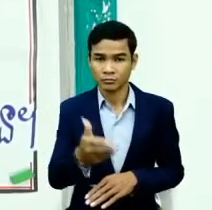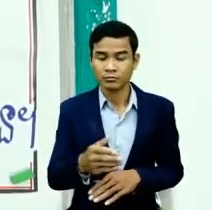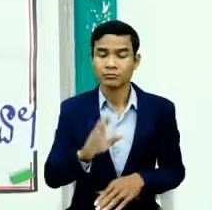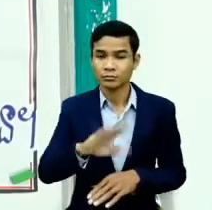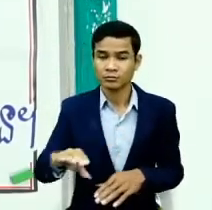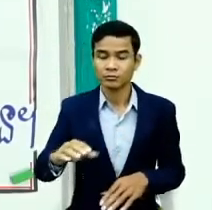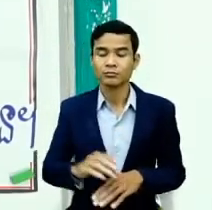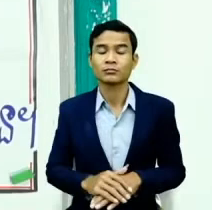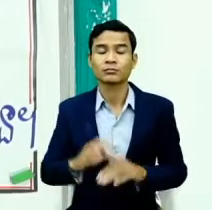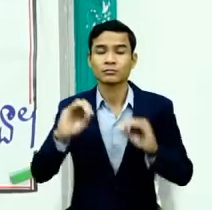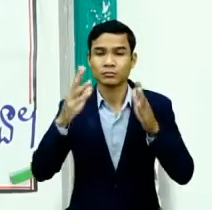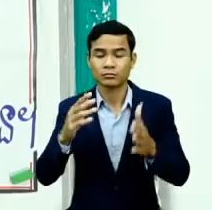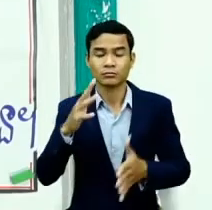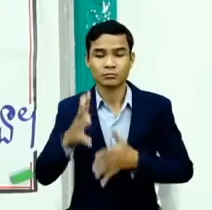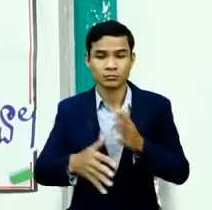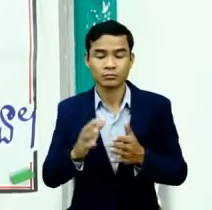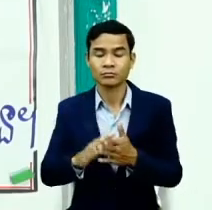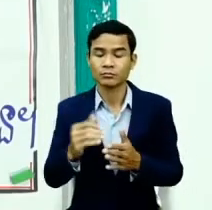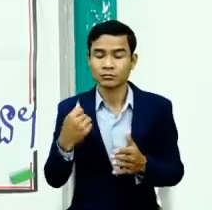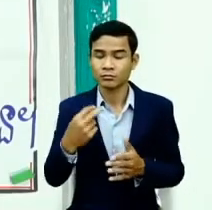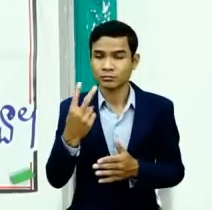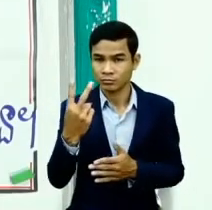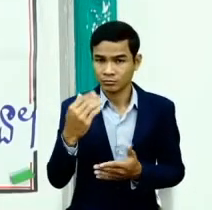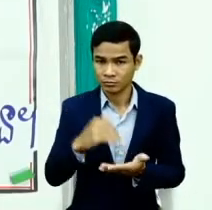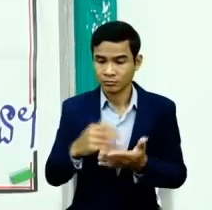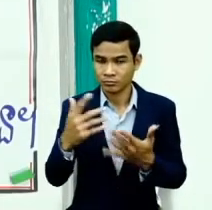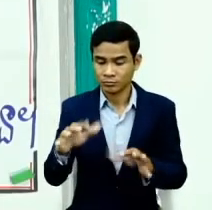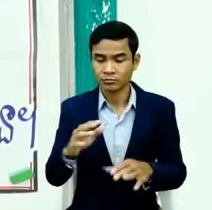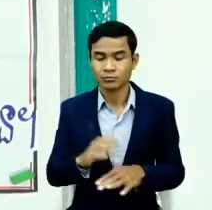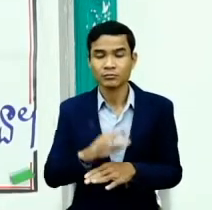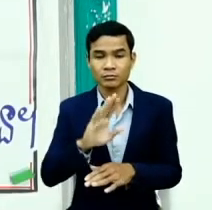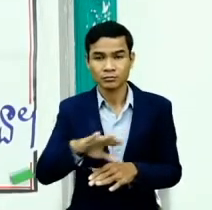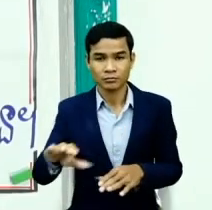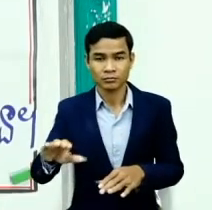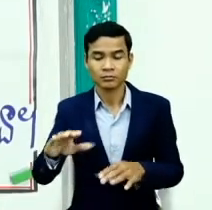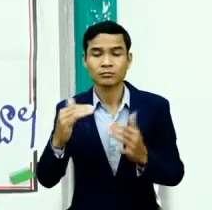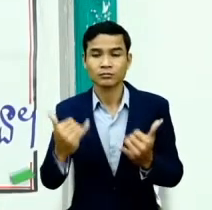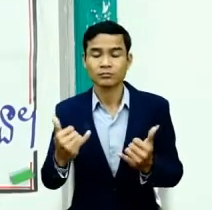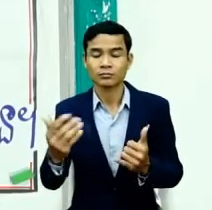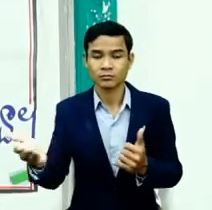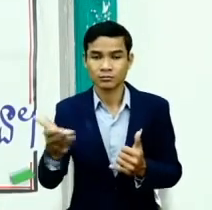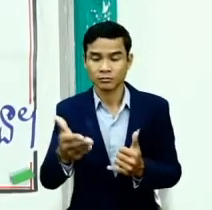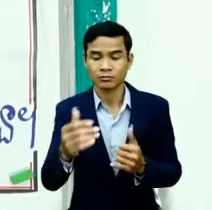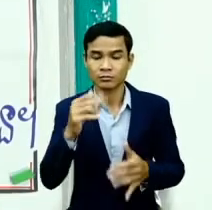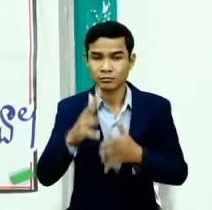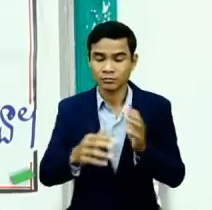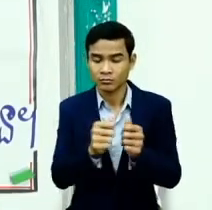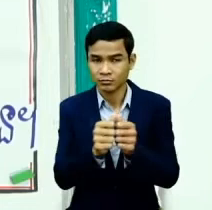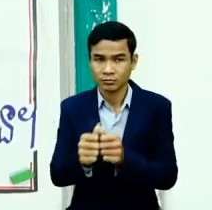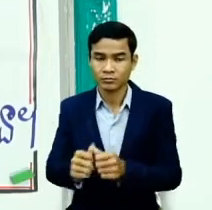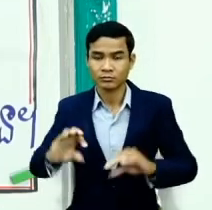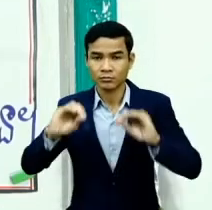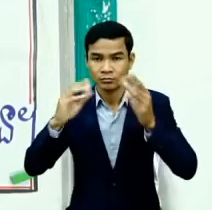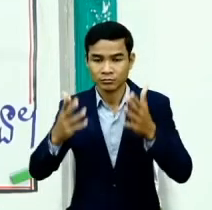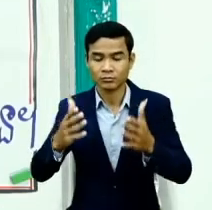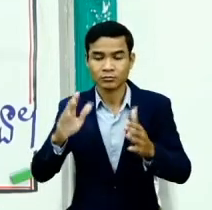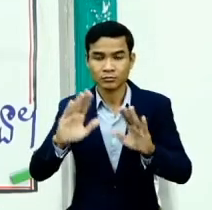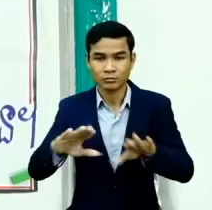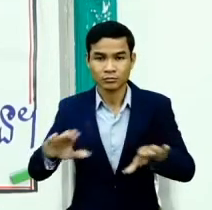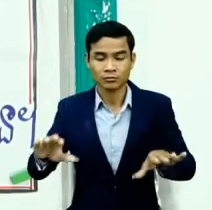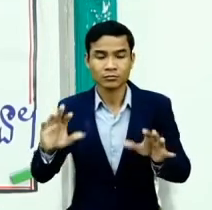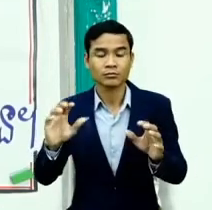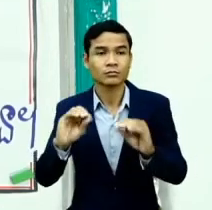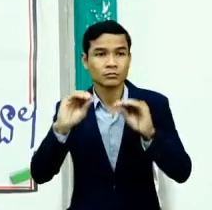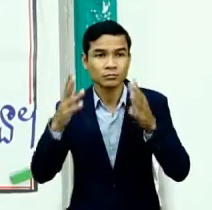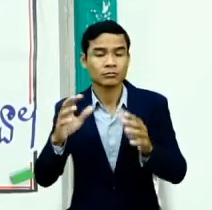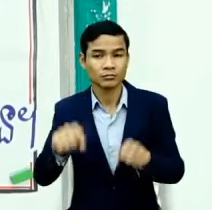con nè kêu bàn án ở con đáp rút rồi hời lần này con bật cắt chế án chỉ mùi nè kêu bàn hai nè con nó chà tiếp án